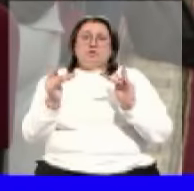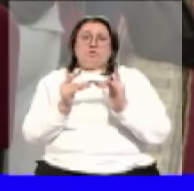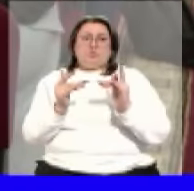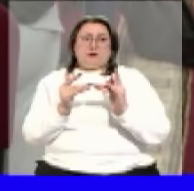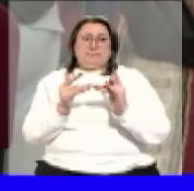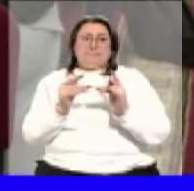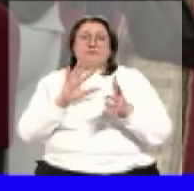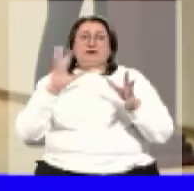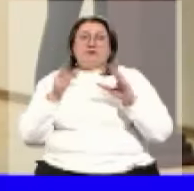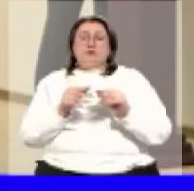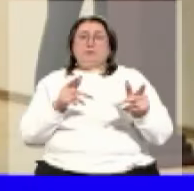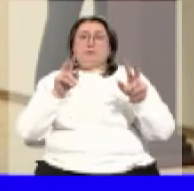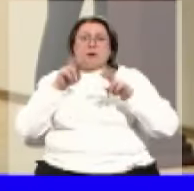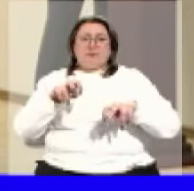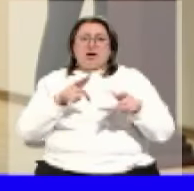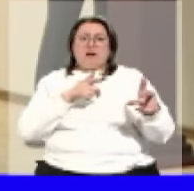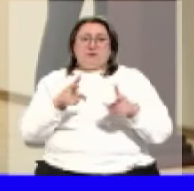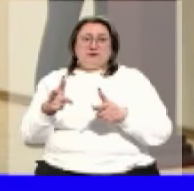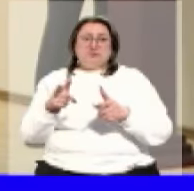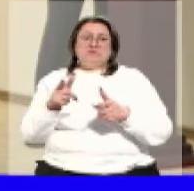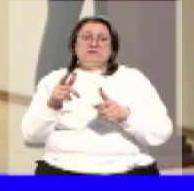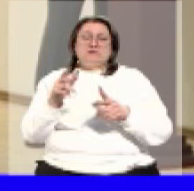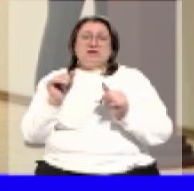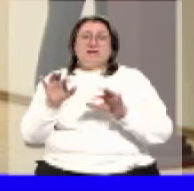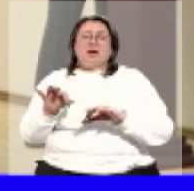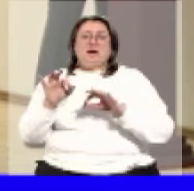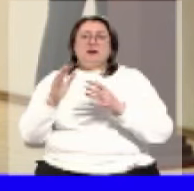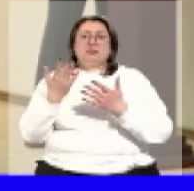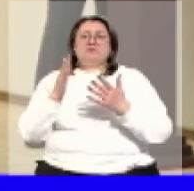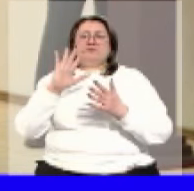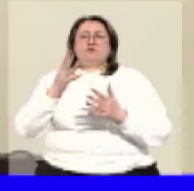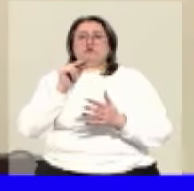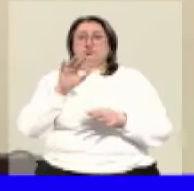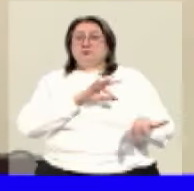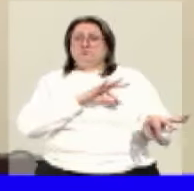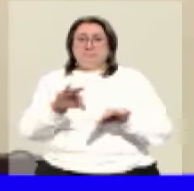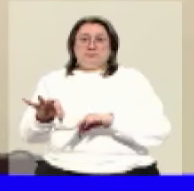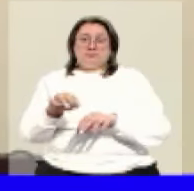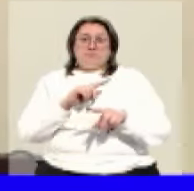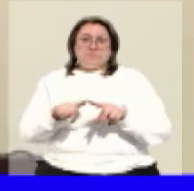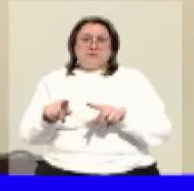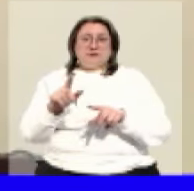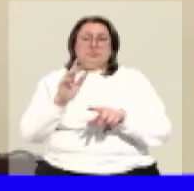дайындығын тексеру мақсатында көктем 2024 оқу-жаттығулары ұйымдастырылды.